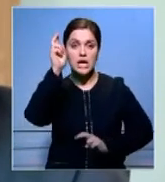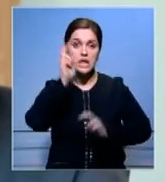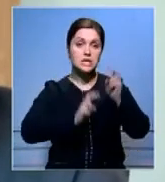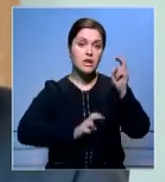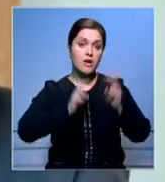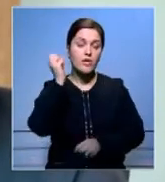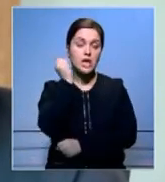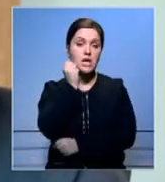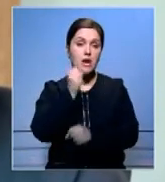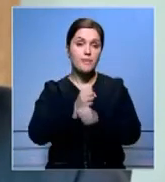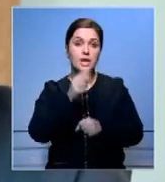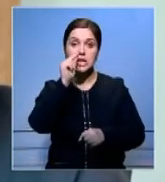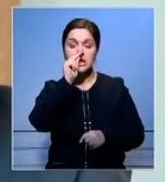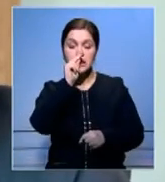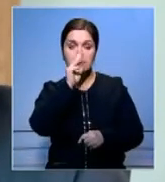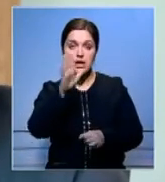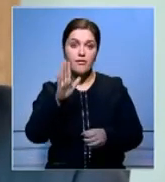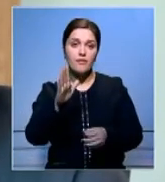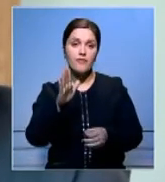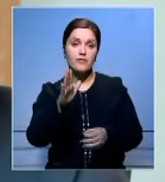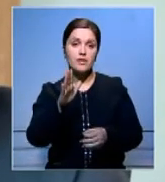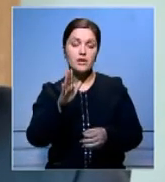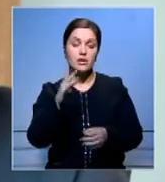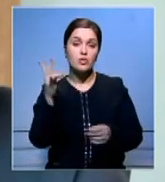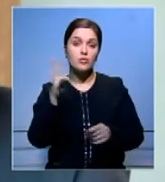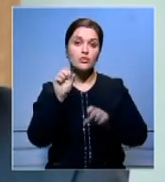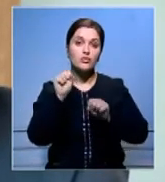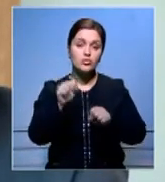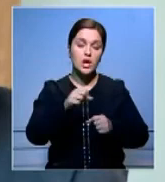цехе распасовки, значит,